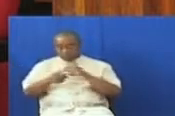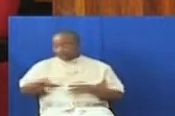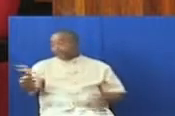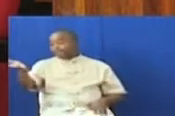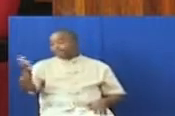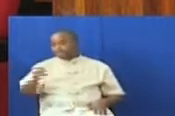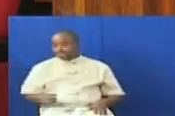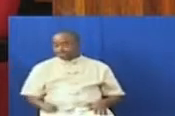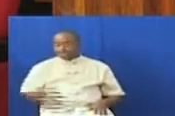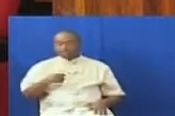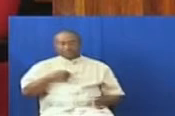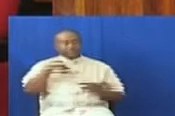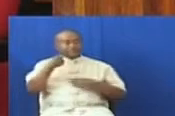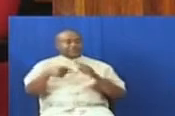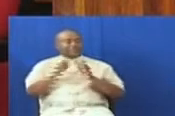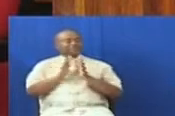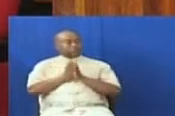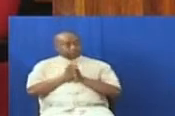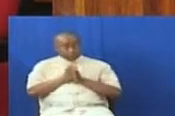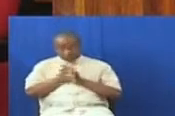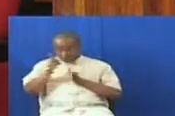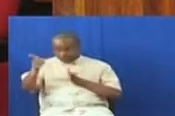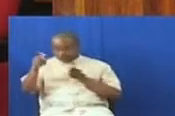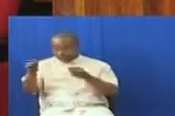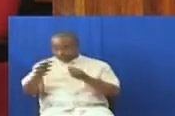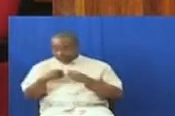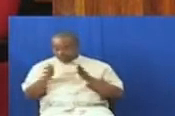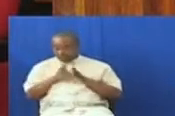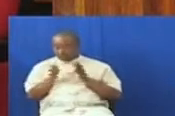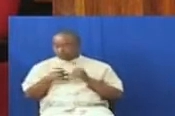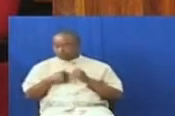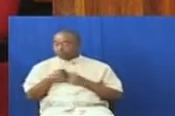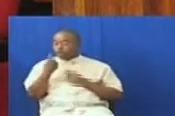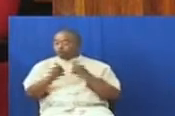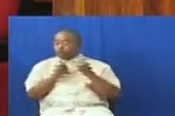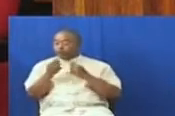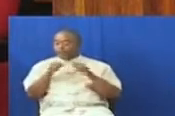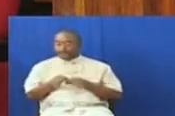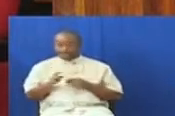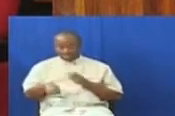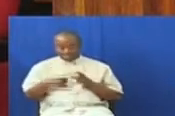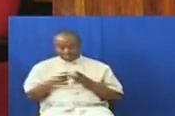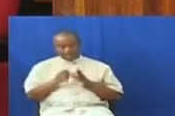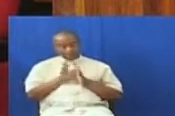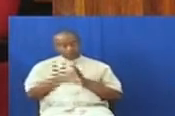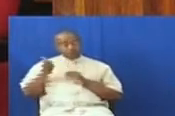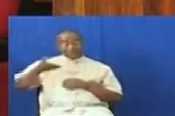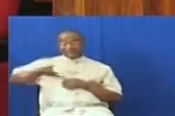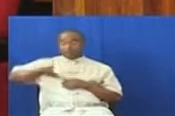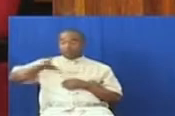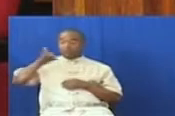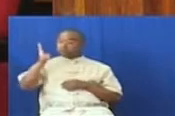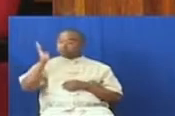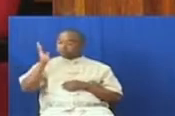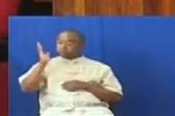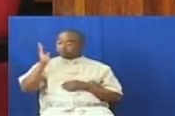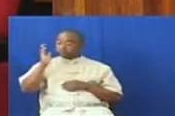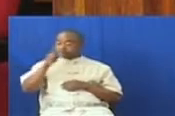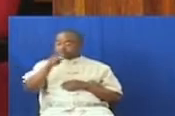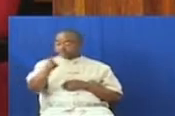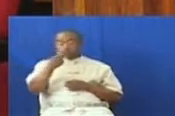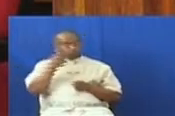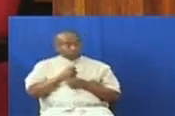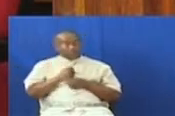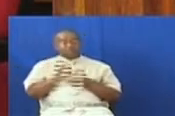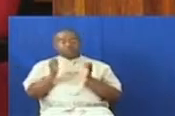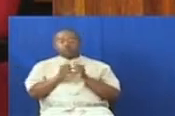narudia kushukuru kwa kunipa nafasi ya kuongea jioni hii, lakini nishukuru serikali kwa yale yote ambayo yamefanya kwenye jimbo langu la